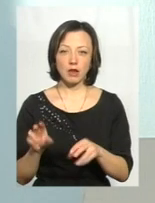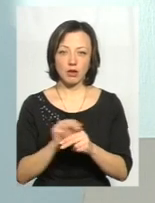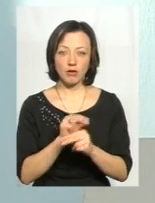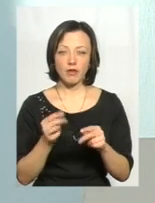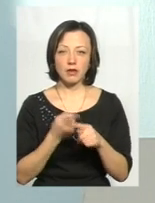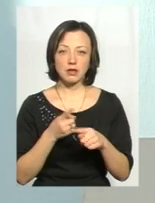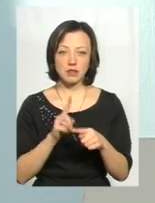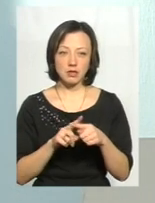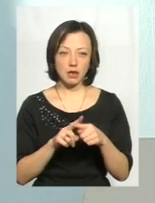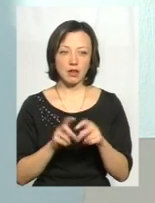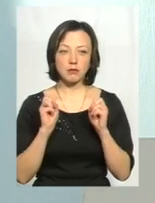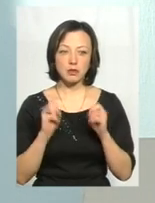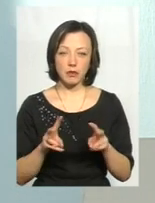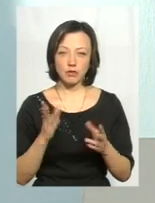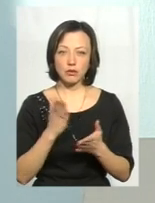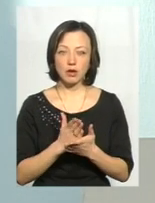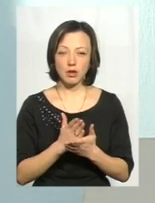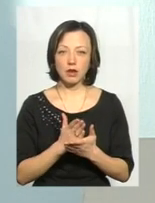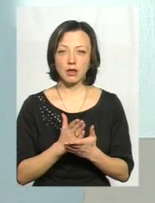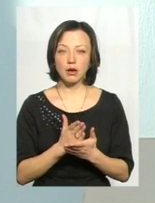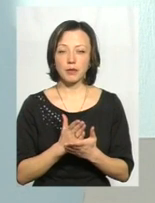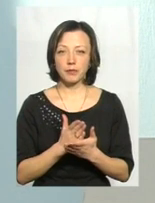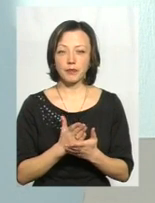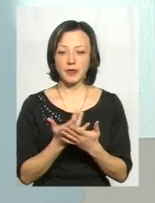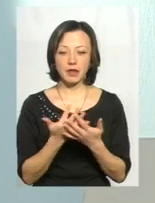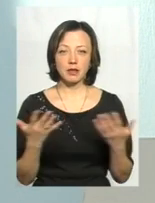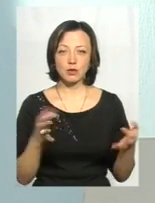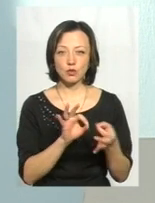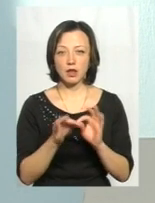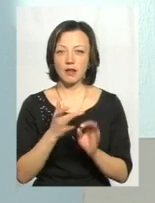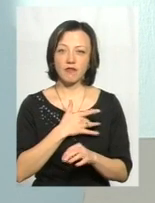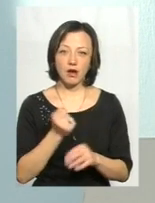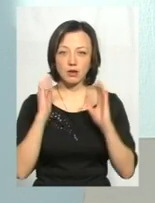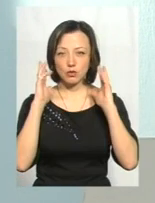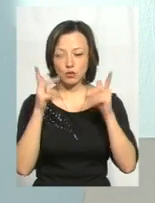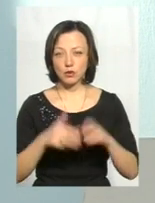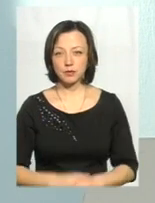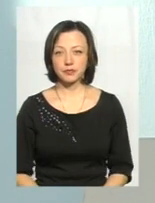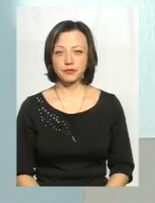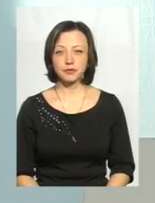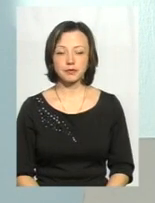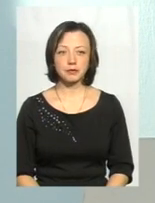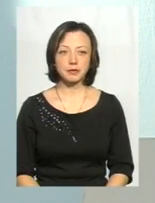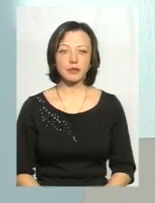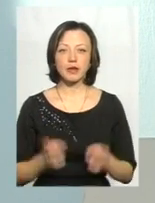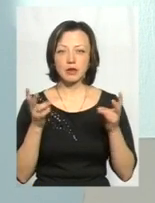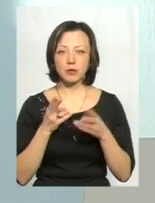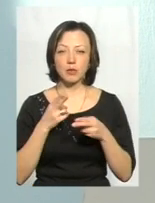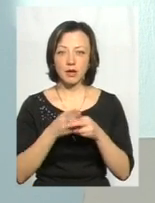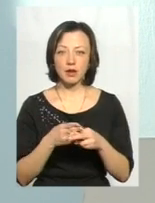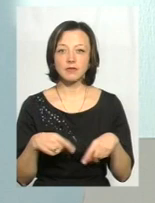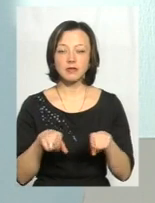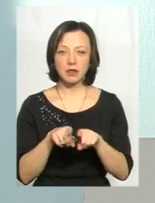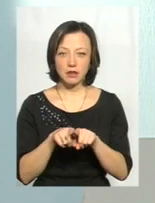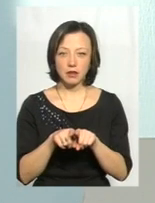досить є небезпечно. І от маємо різні ускладнення, як інфаркти, інсульти. Тому треба для попередження потрібно